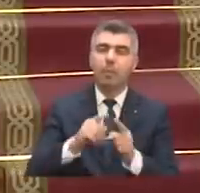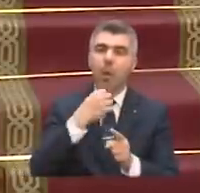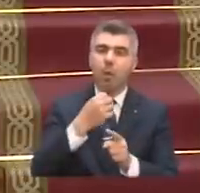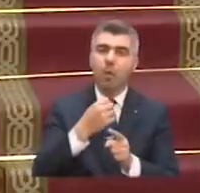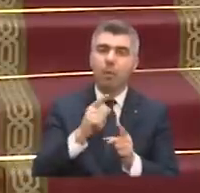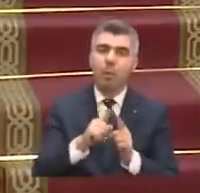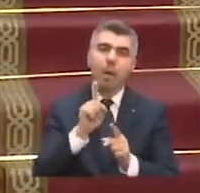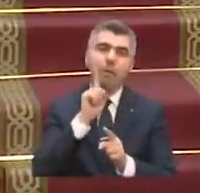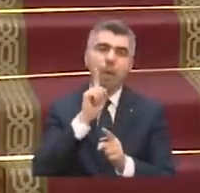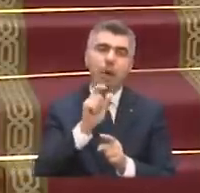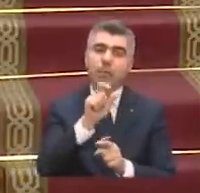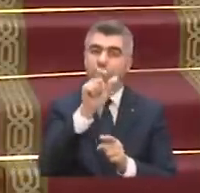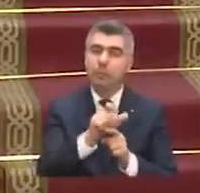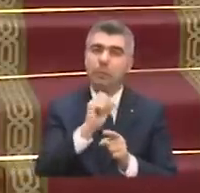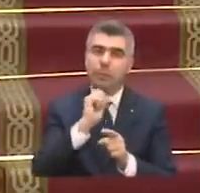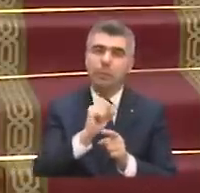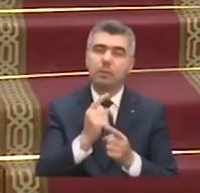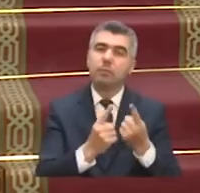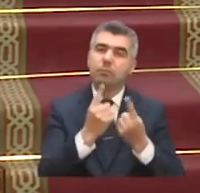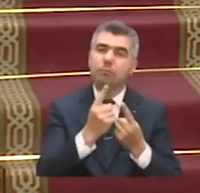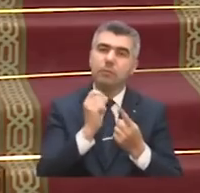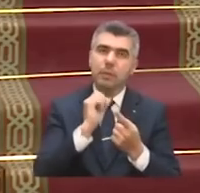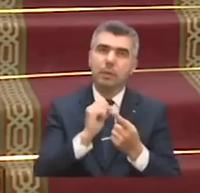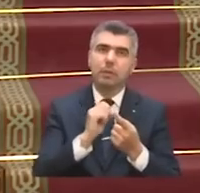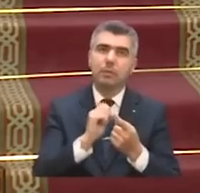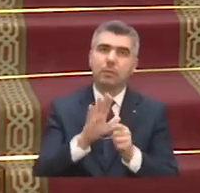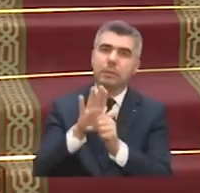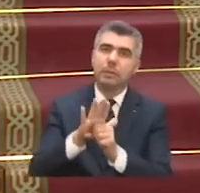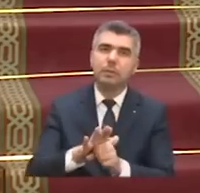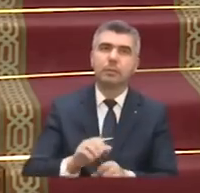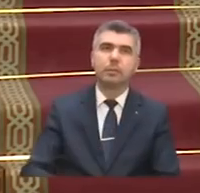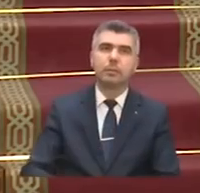النائبه زعما في اعتقادنا انها لا تليق.